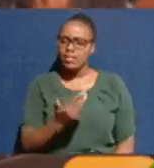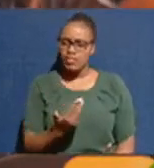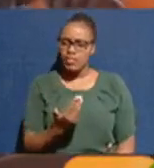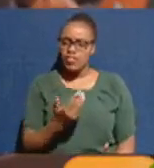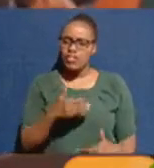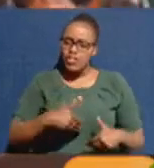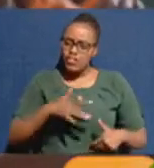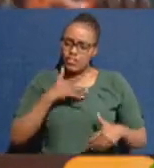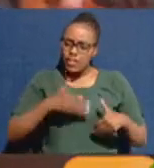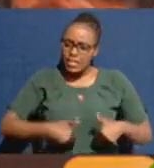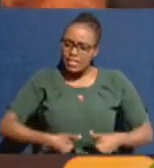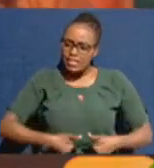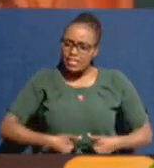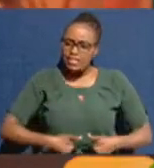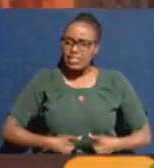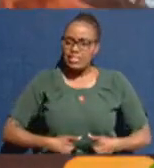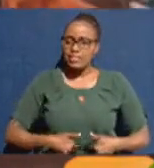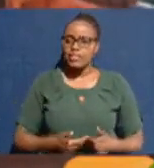Nasikia njaa.